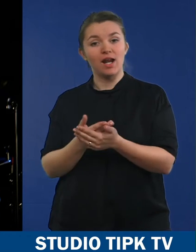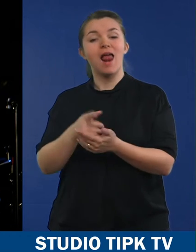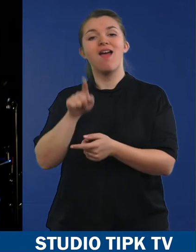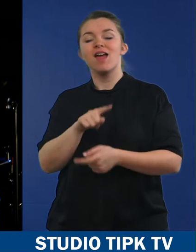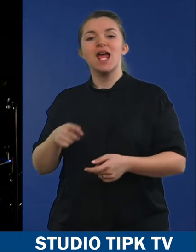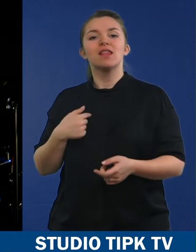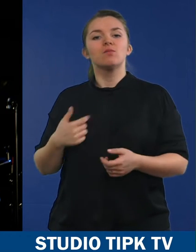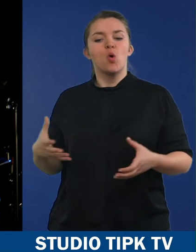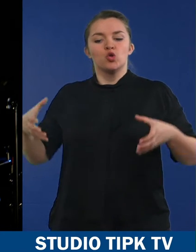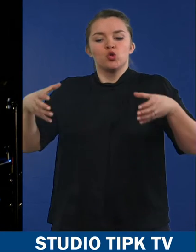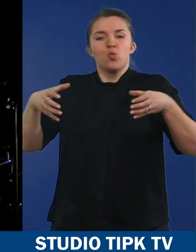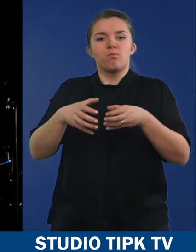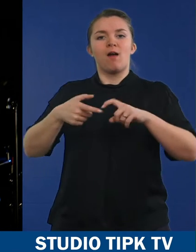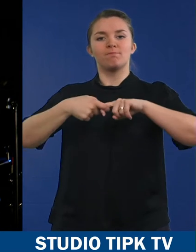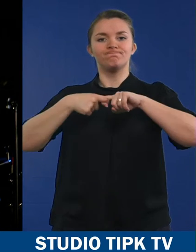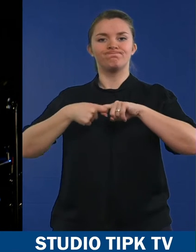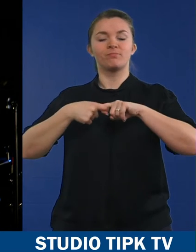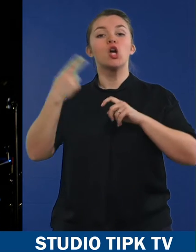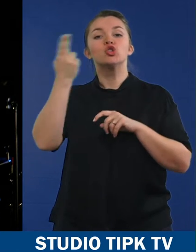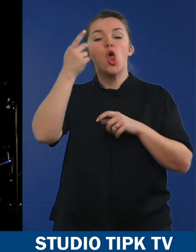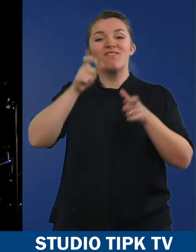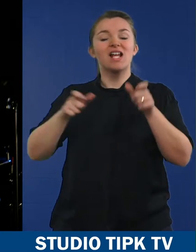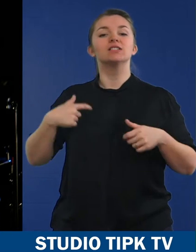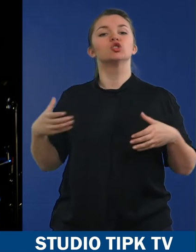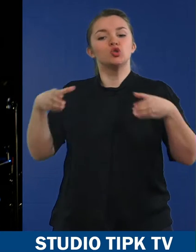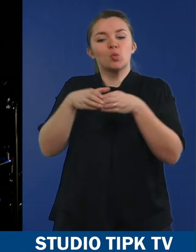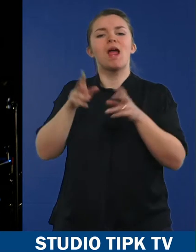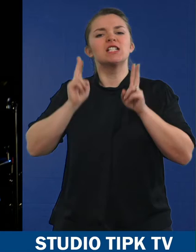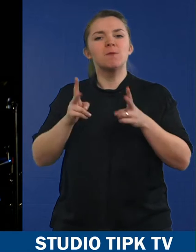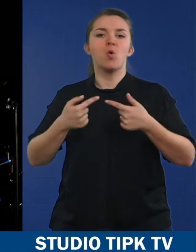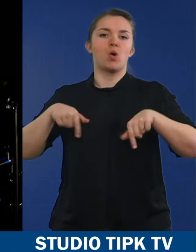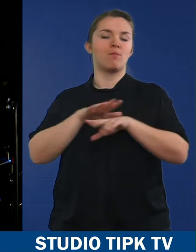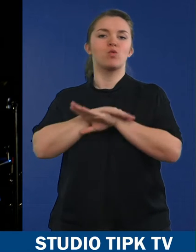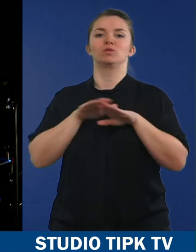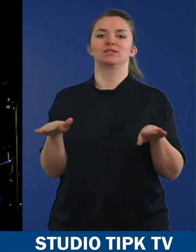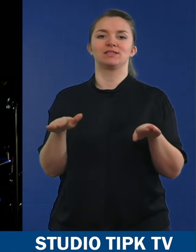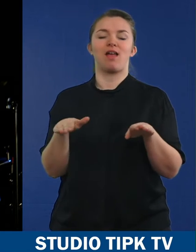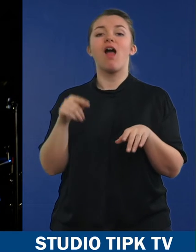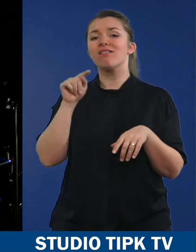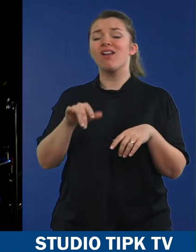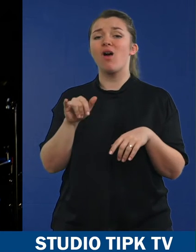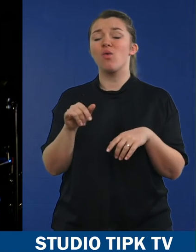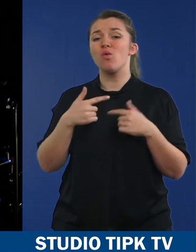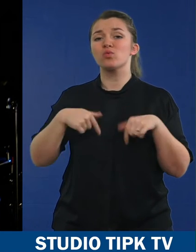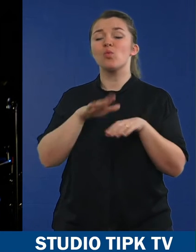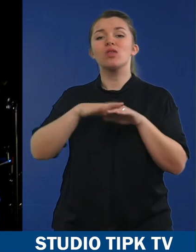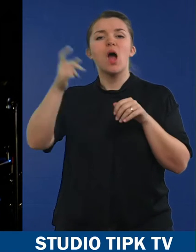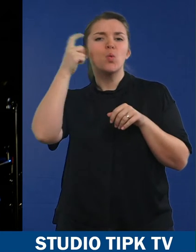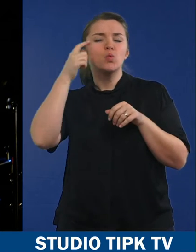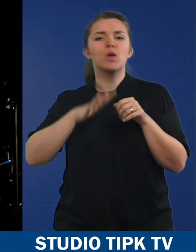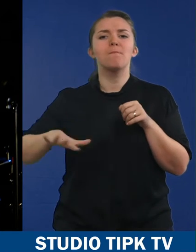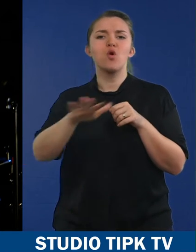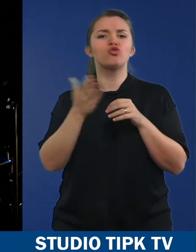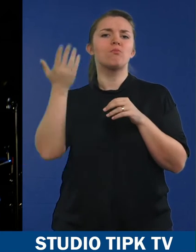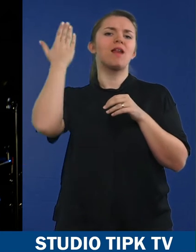stopili skupaj. Slovenci skupaj namreč zmoremo vse. Tako smo na kulturnem